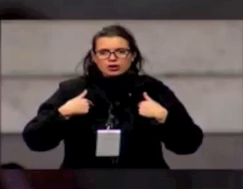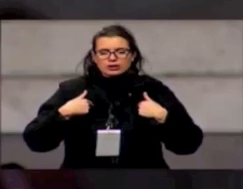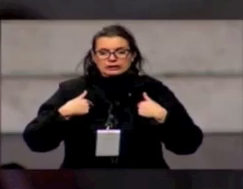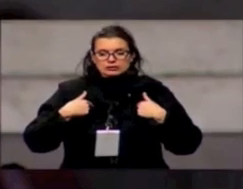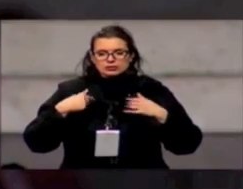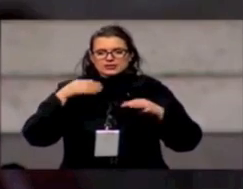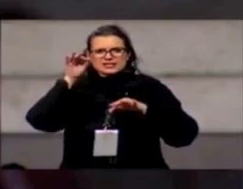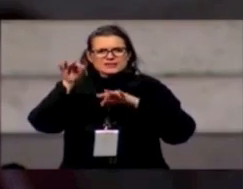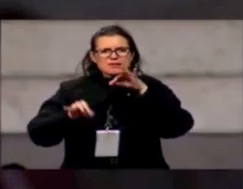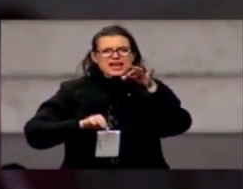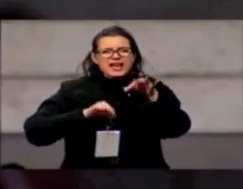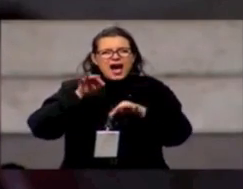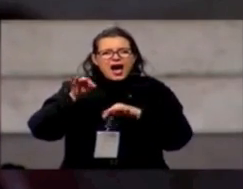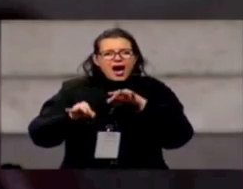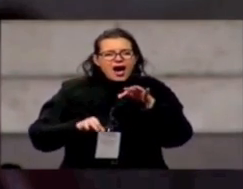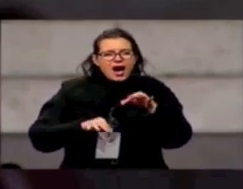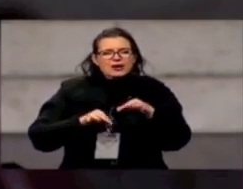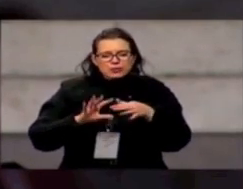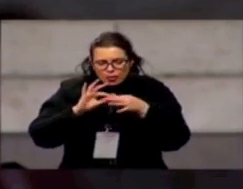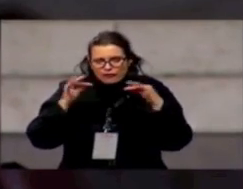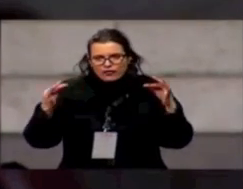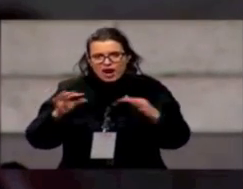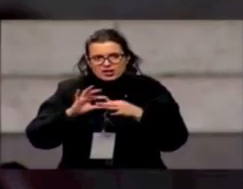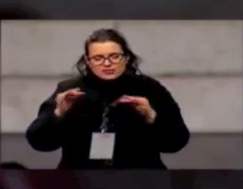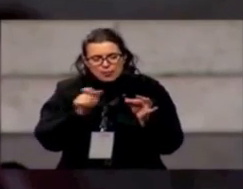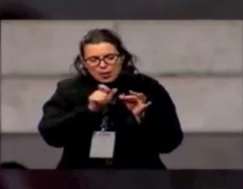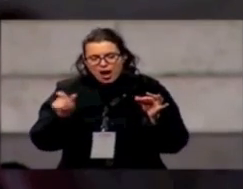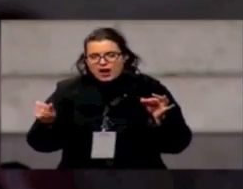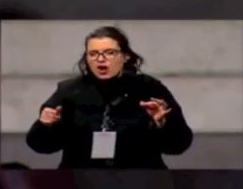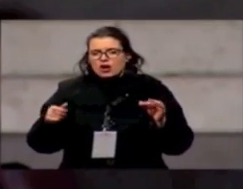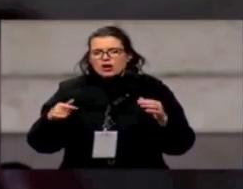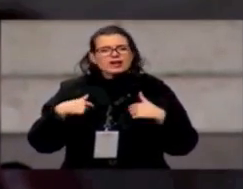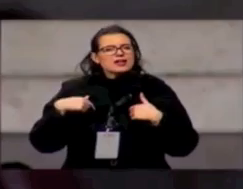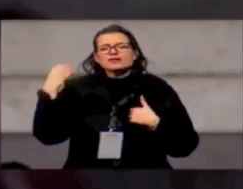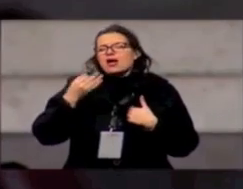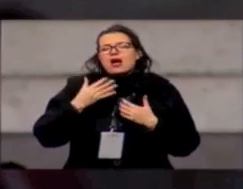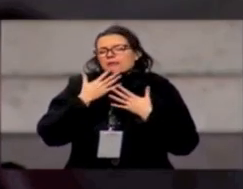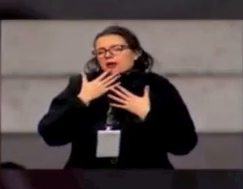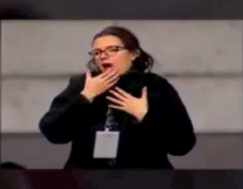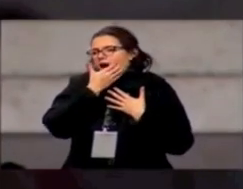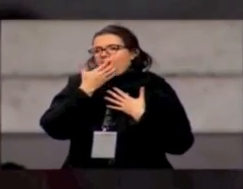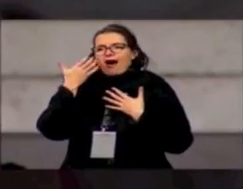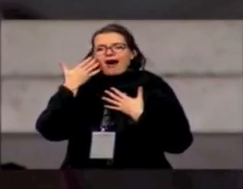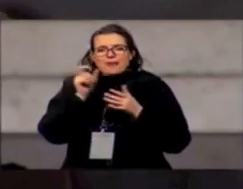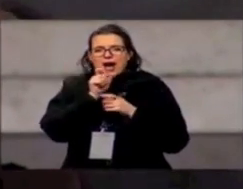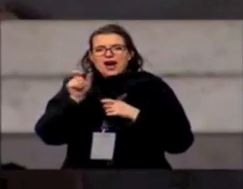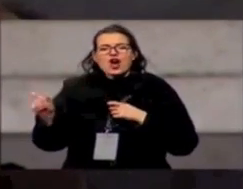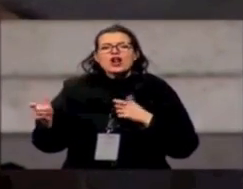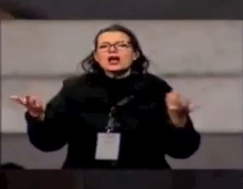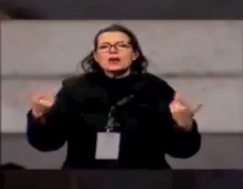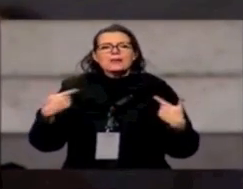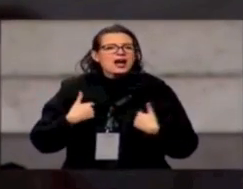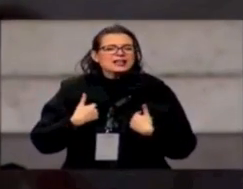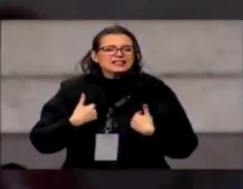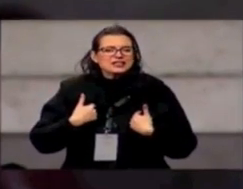ragazzo il senso di queste parole che mi sono sempre piaciute Ma come spesso capita Si si capiscono